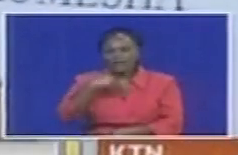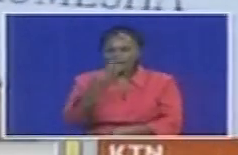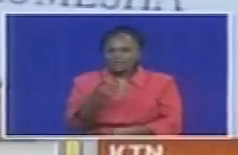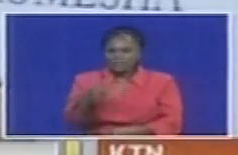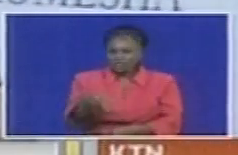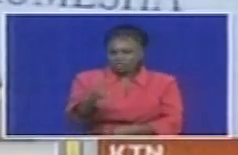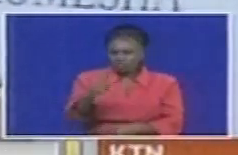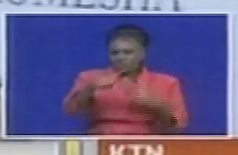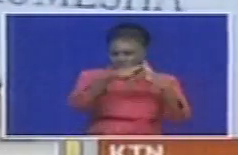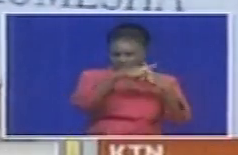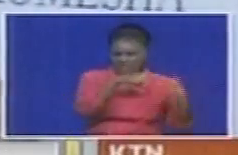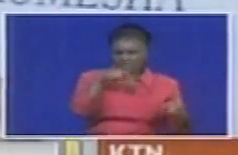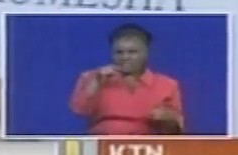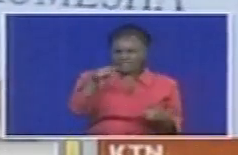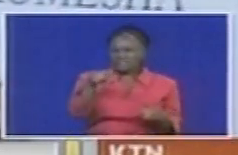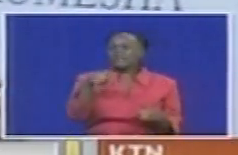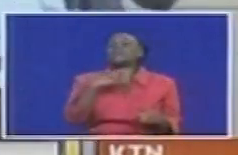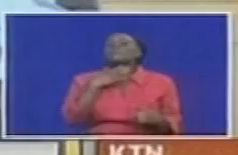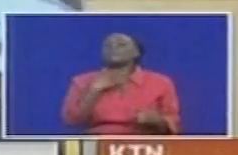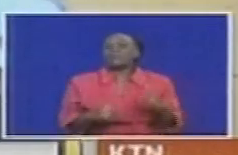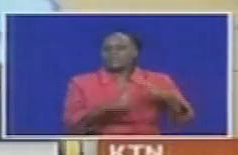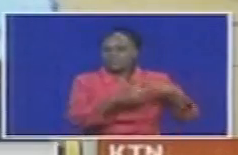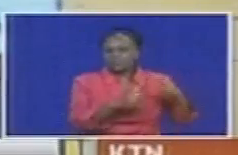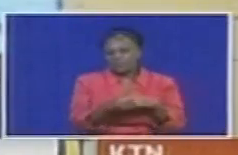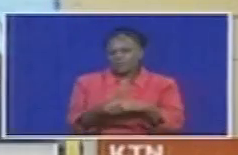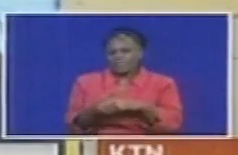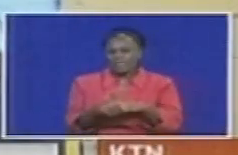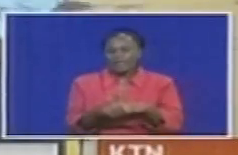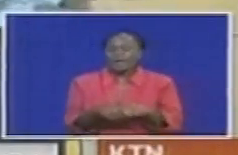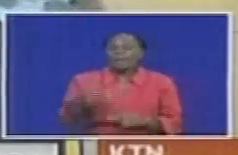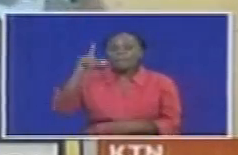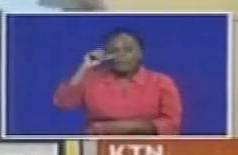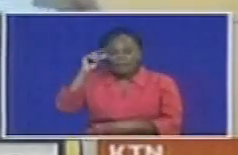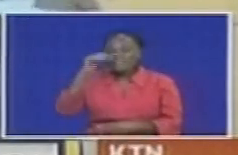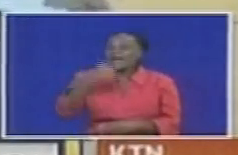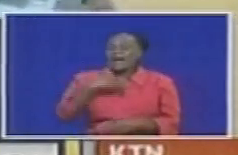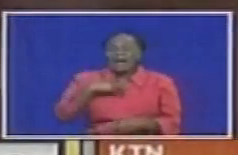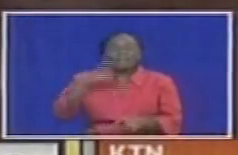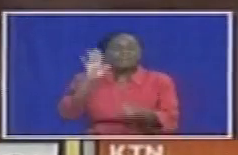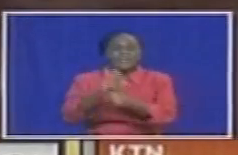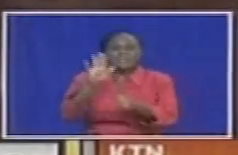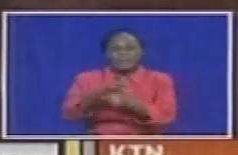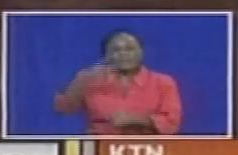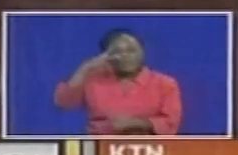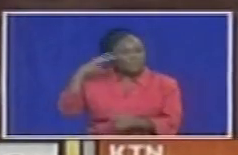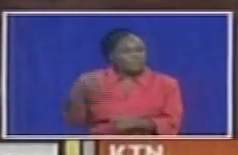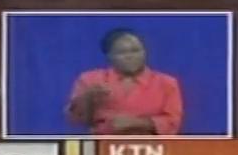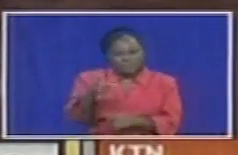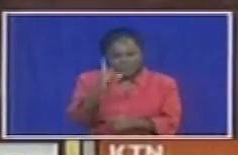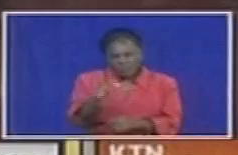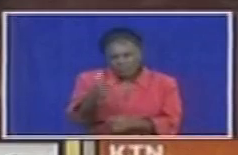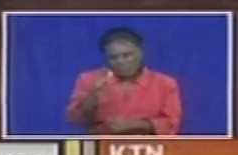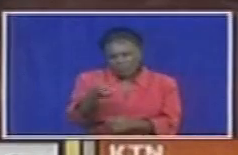kill orders may have prompted him to say what he said. Mombasa imeshuhudia visa kadha vya uhalifu kwa kipindi cha majuma